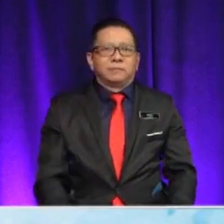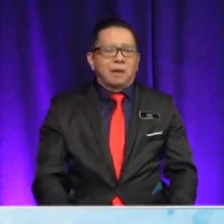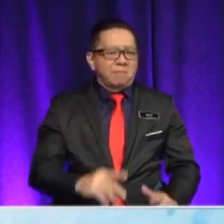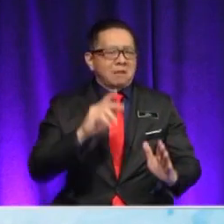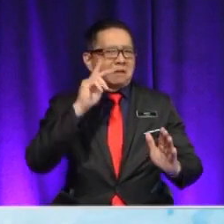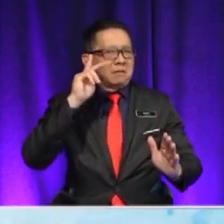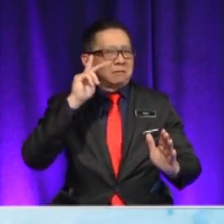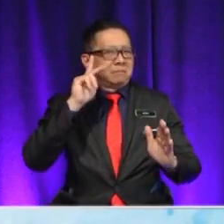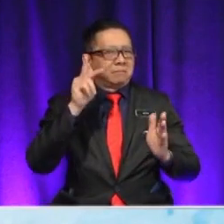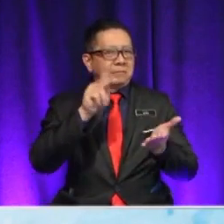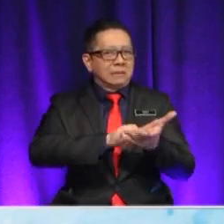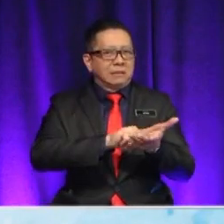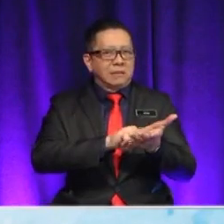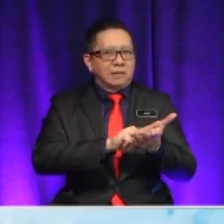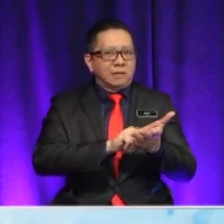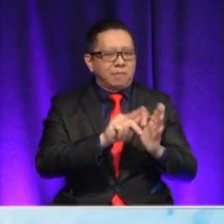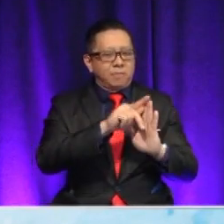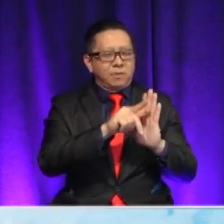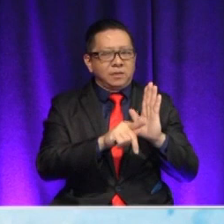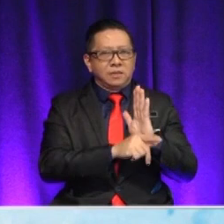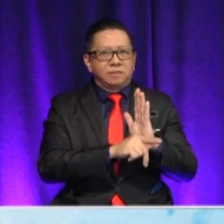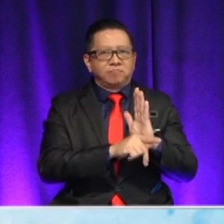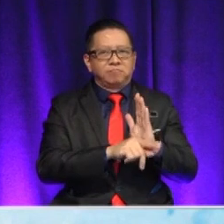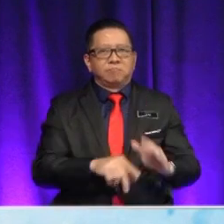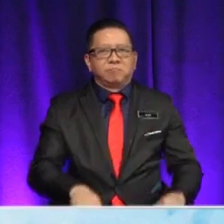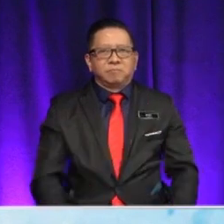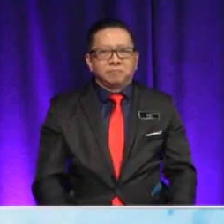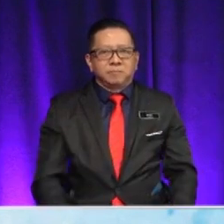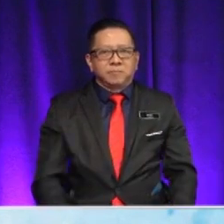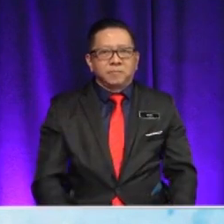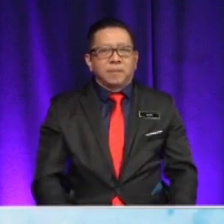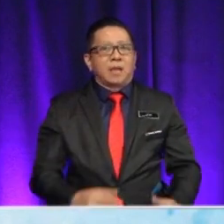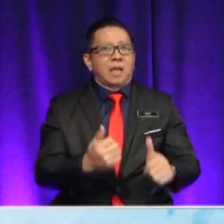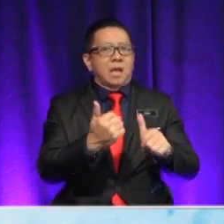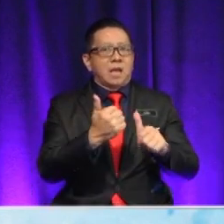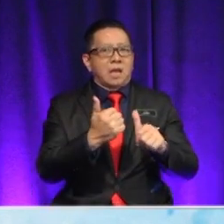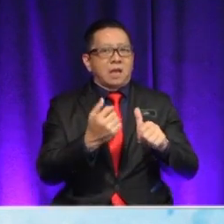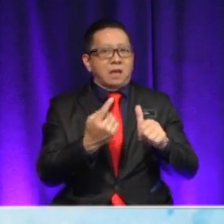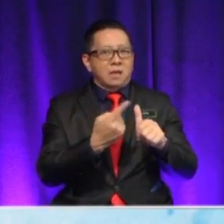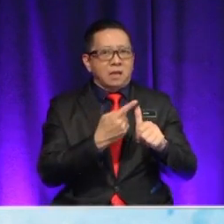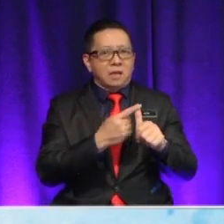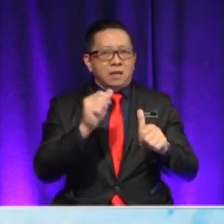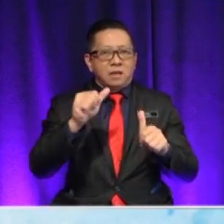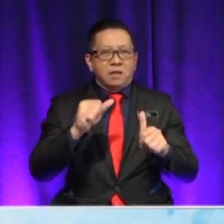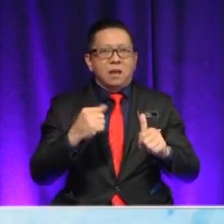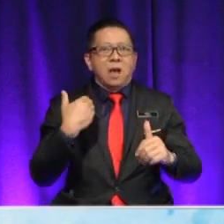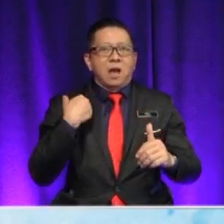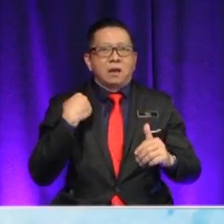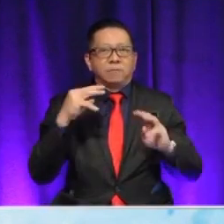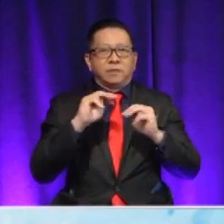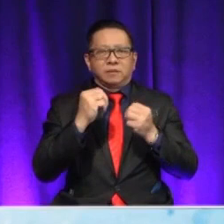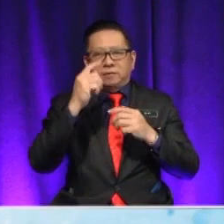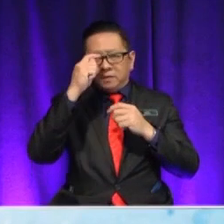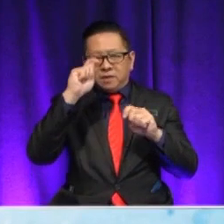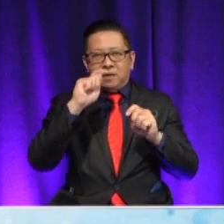prinsip kepercayaan kepada Tuhan? A. Mewujudkan masyarakat yang taat setia. B. Melahirkan masyarakat yang